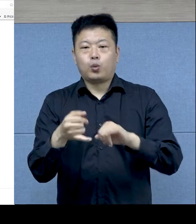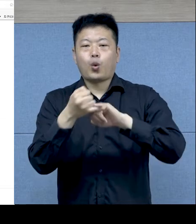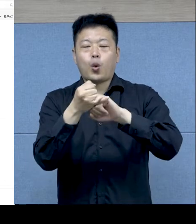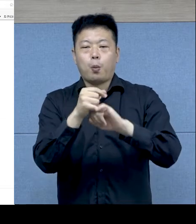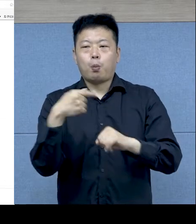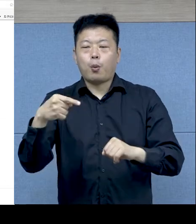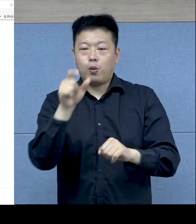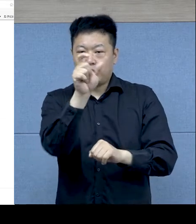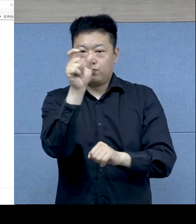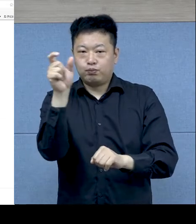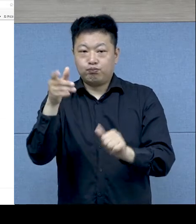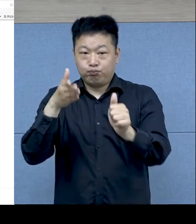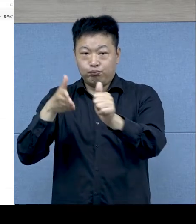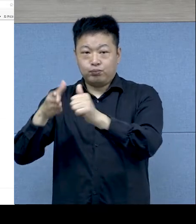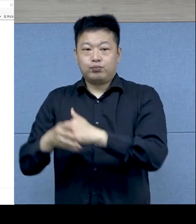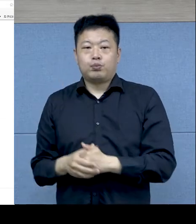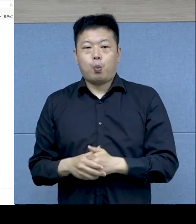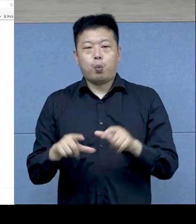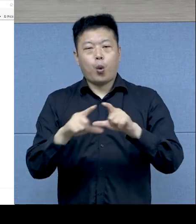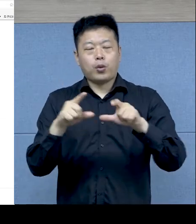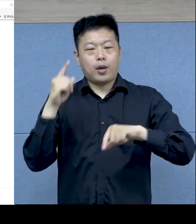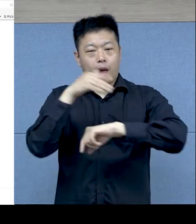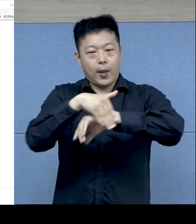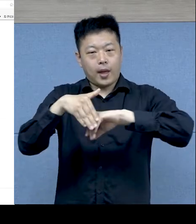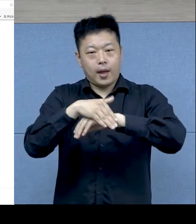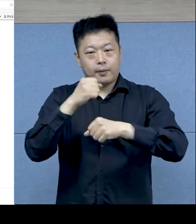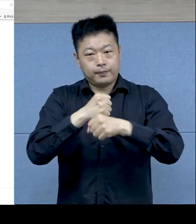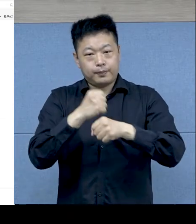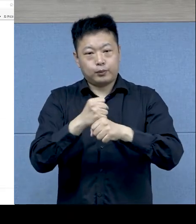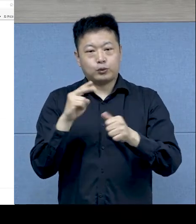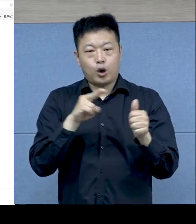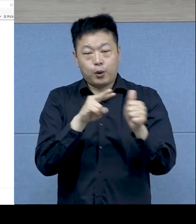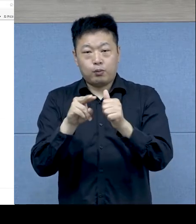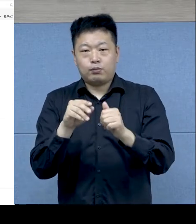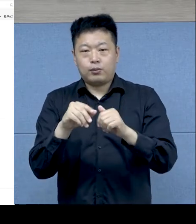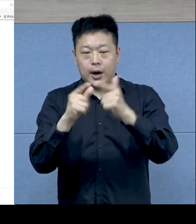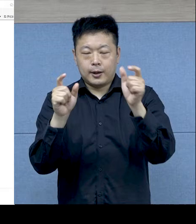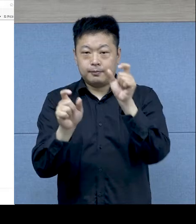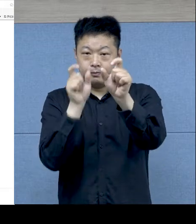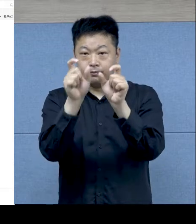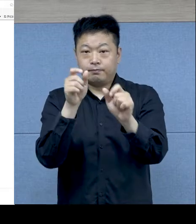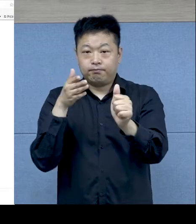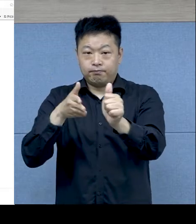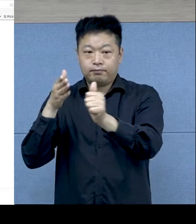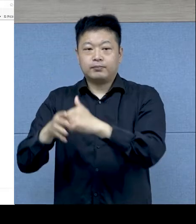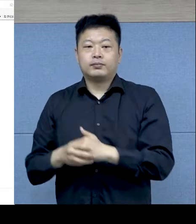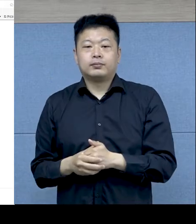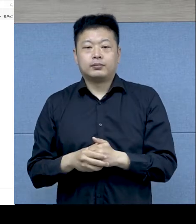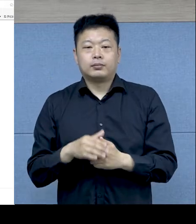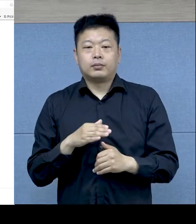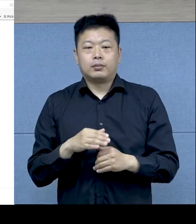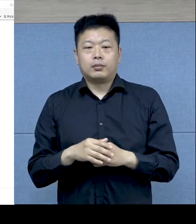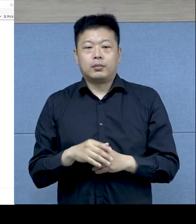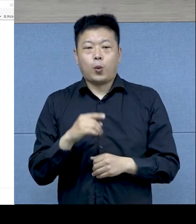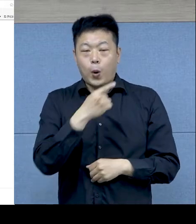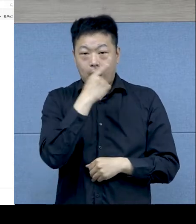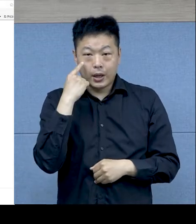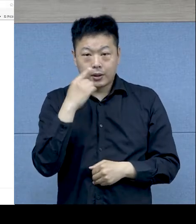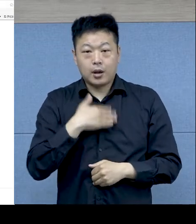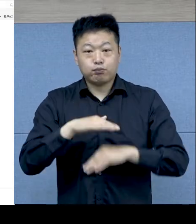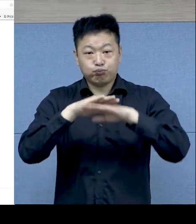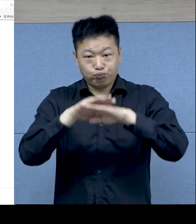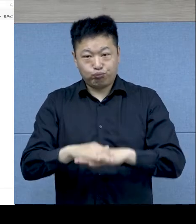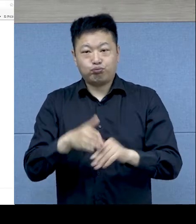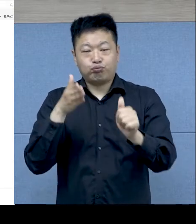정보를 넣어주시면 됩니다. 보통 계획서상에 실무 책임자 정보가 들어가죠. 그걸 참고하셔서